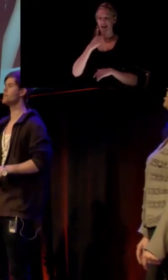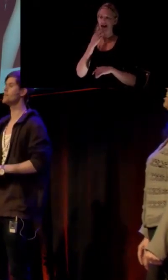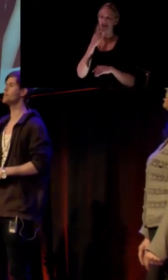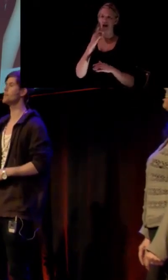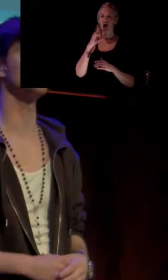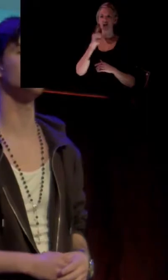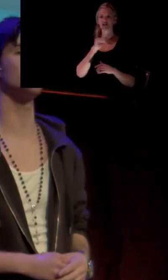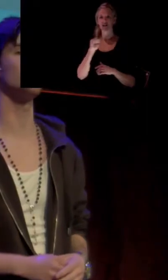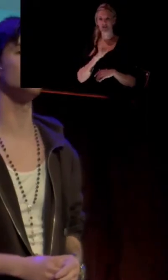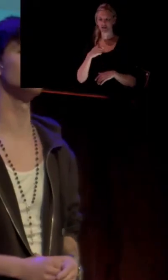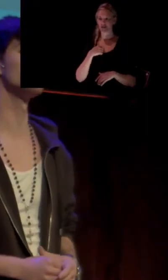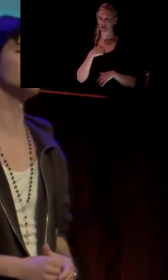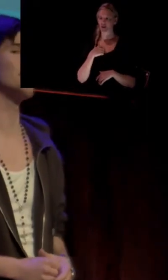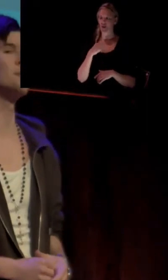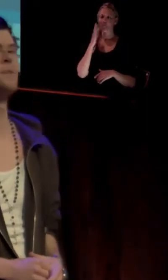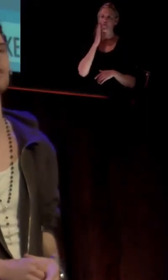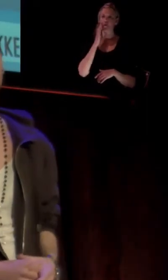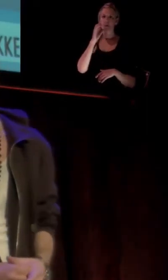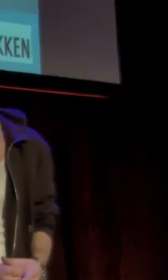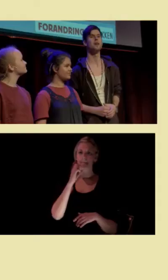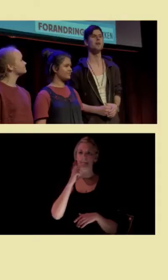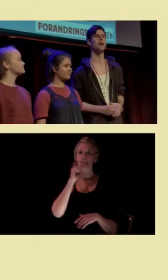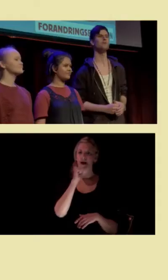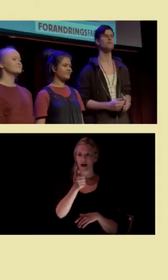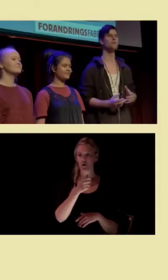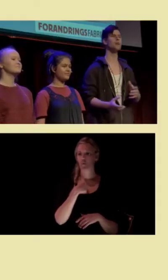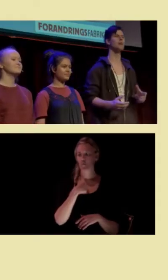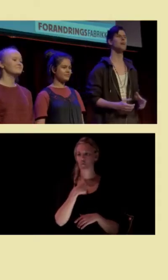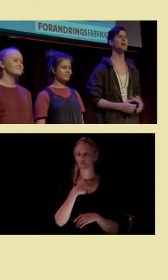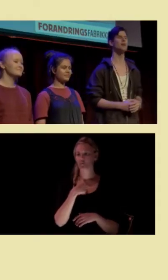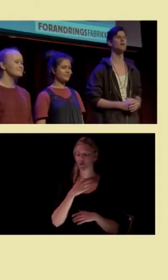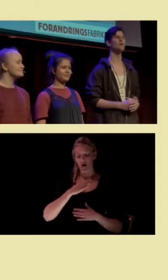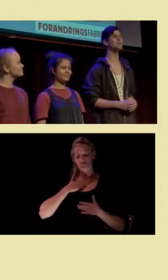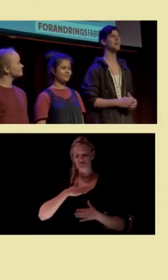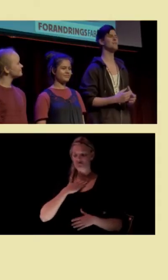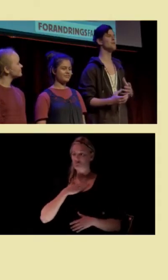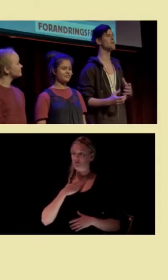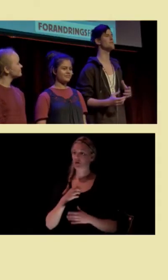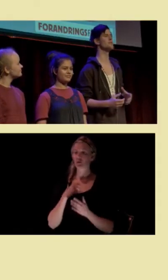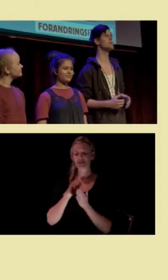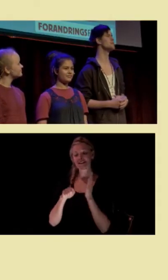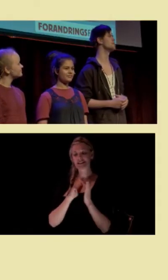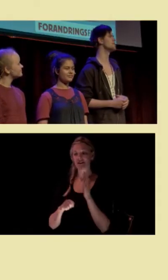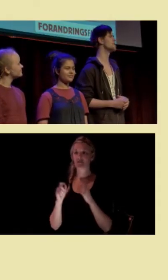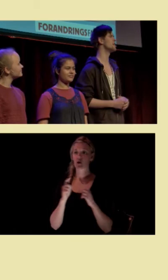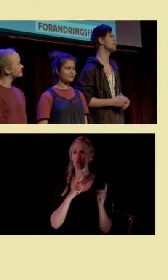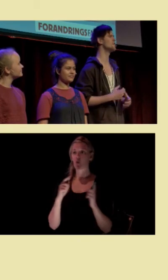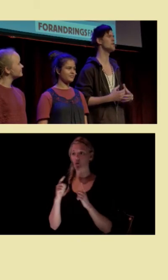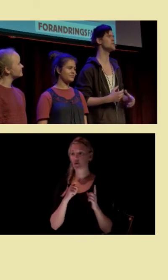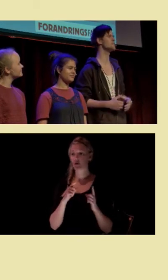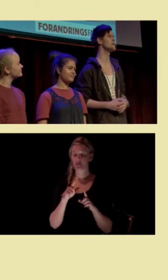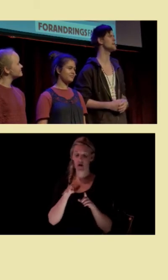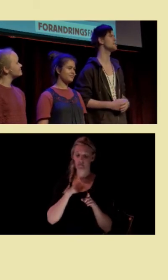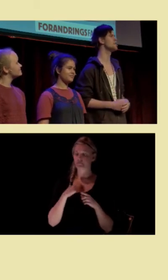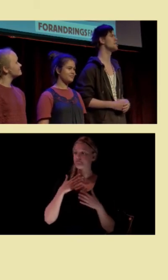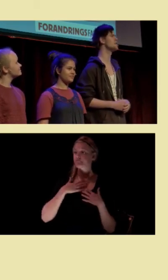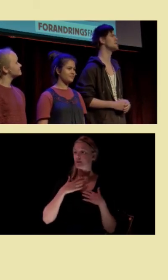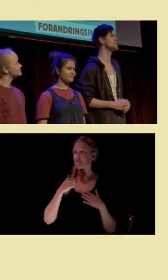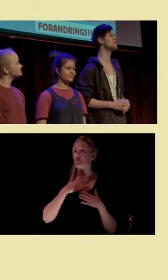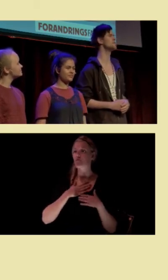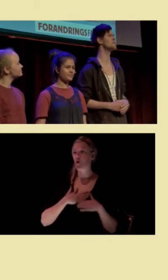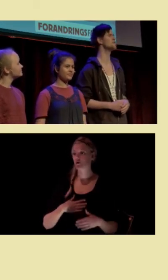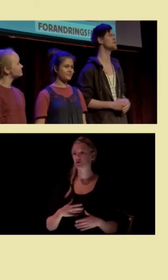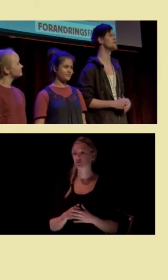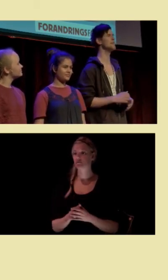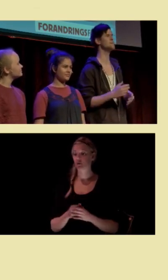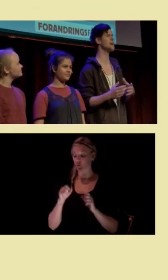Mitt navn Alexander, og bor i Bærum. Og jeg utrolig glad i å skrive låter ut fra følelsene mine,